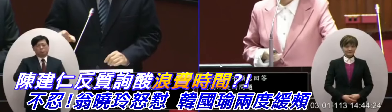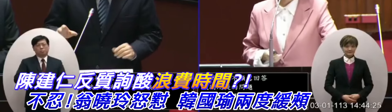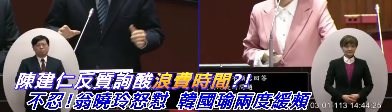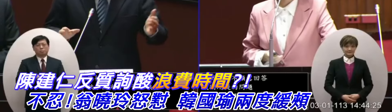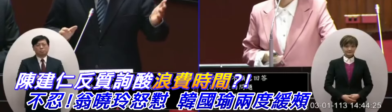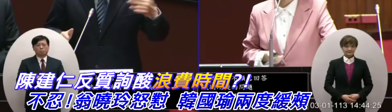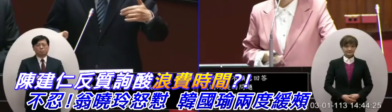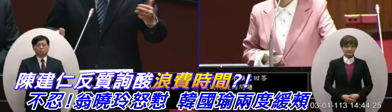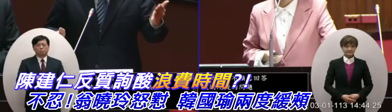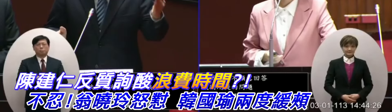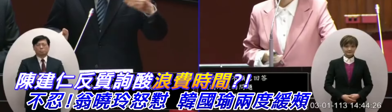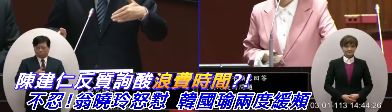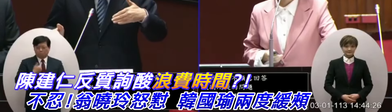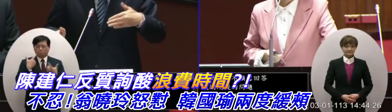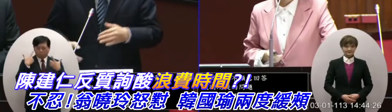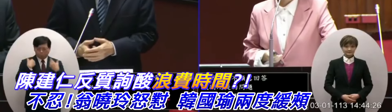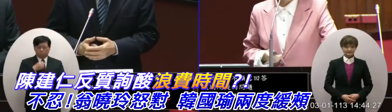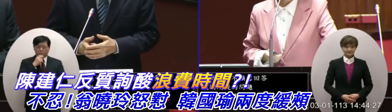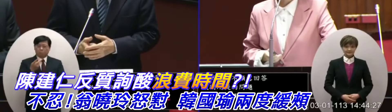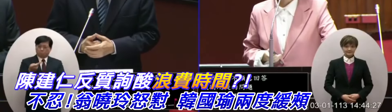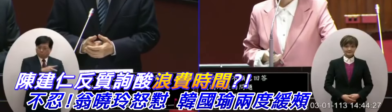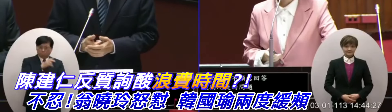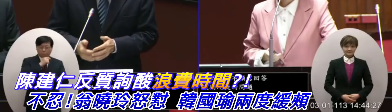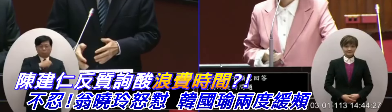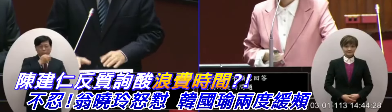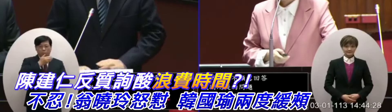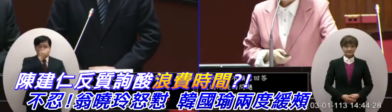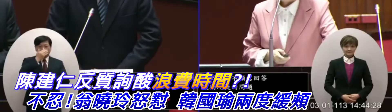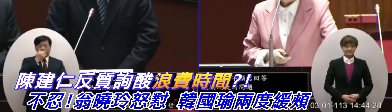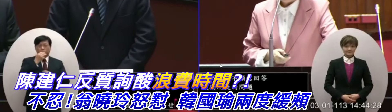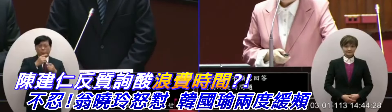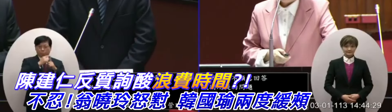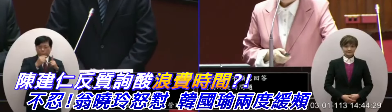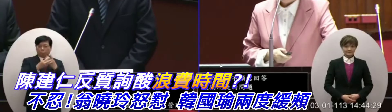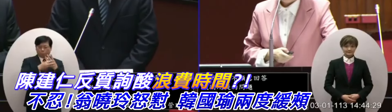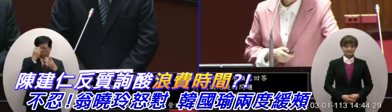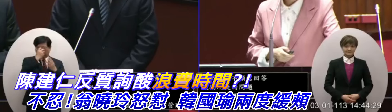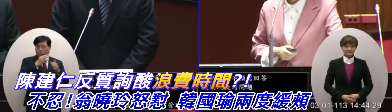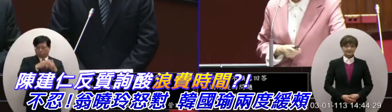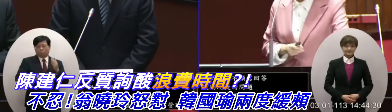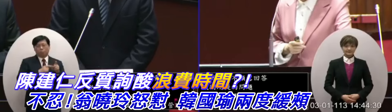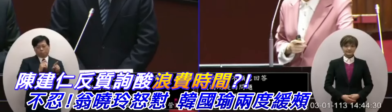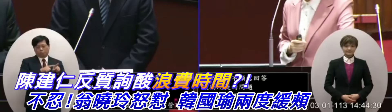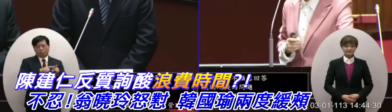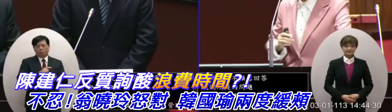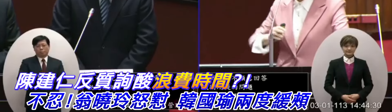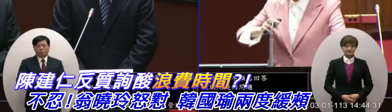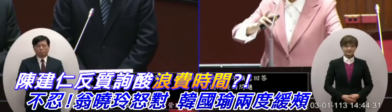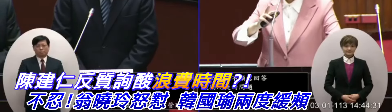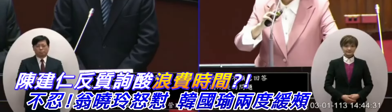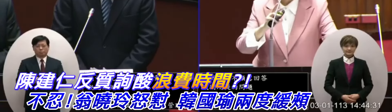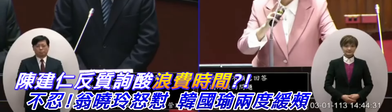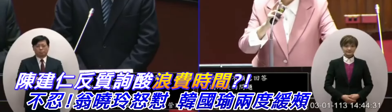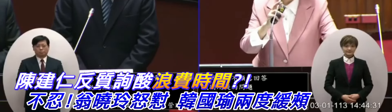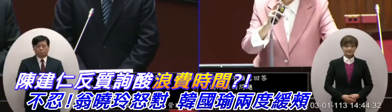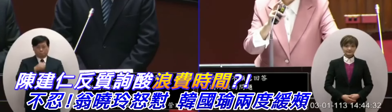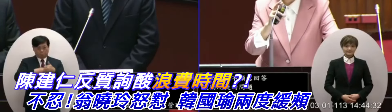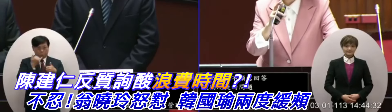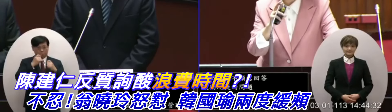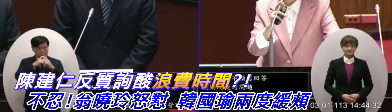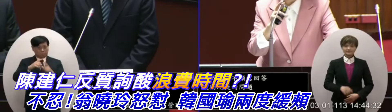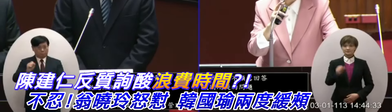想，我们的确已经转换到这个旅行业管理规则跟发展观光条例来处理。 好，委员，我可以补充